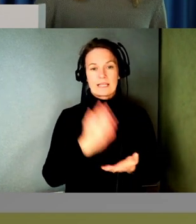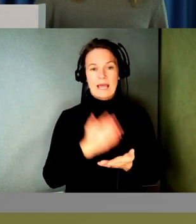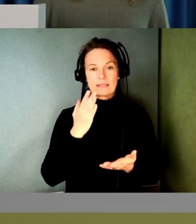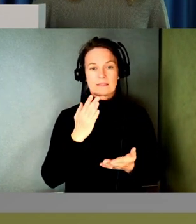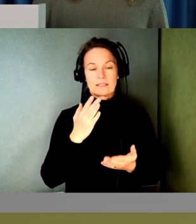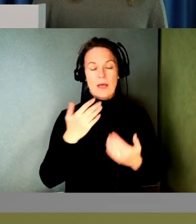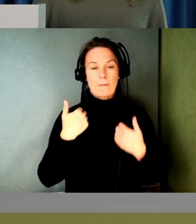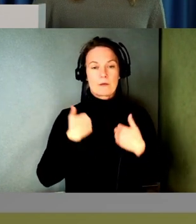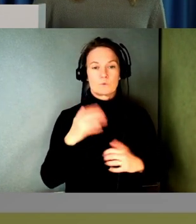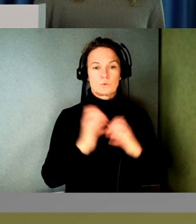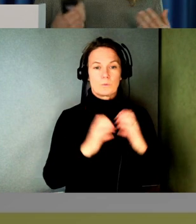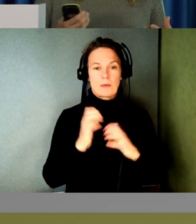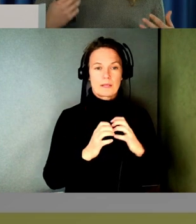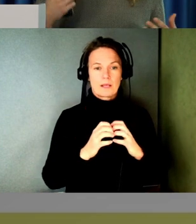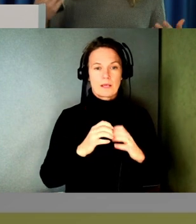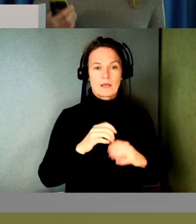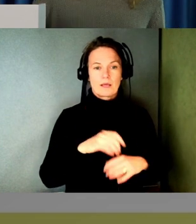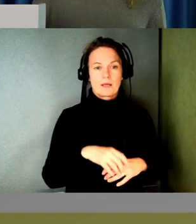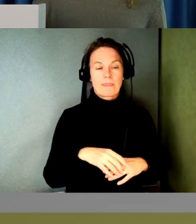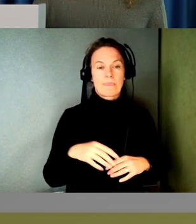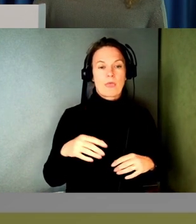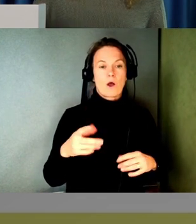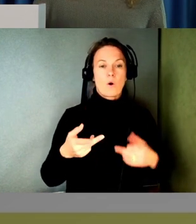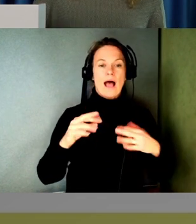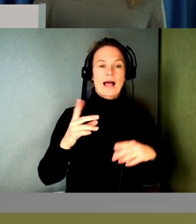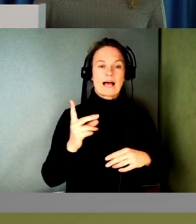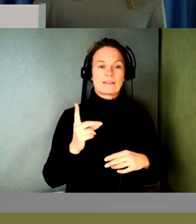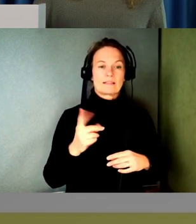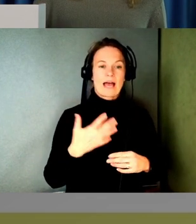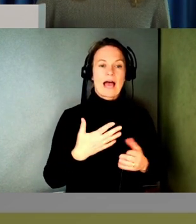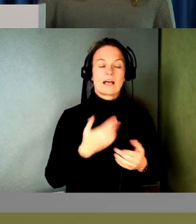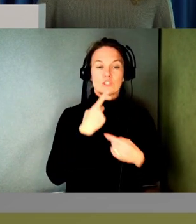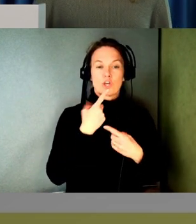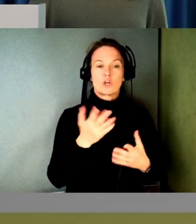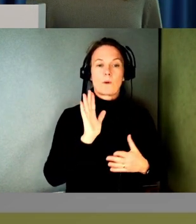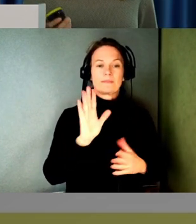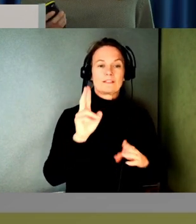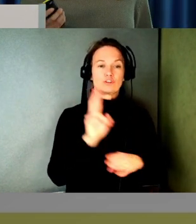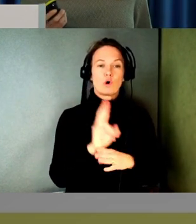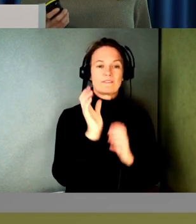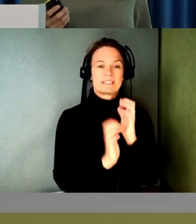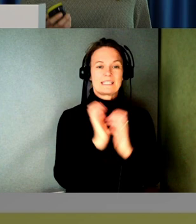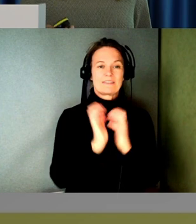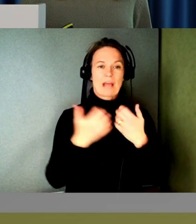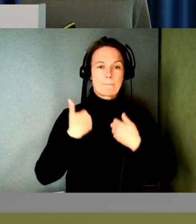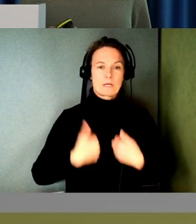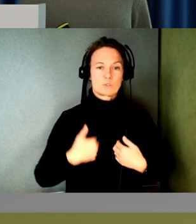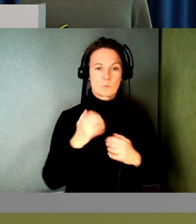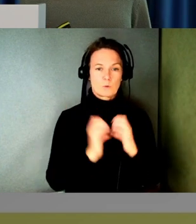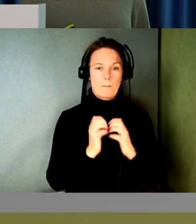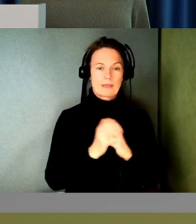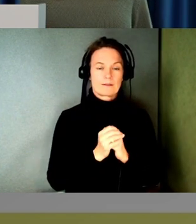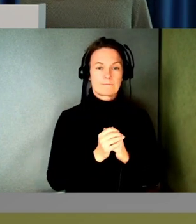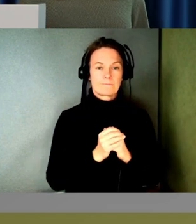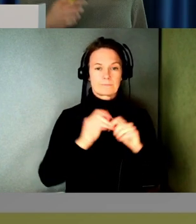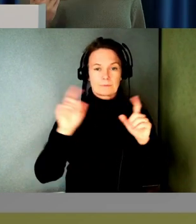12 siffriga personnummer istället då vet jag hur jag ska åtgärda det här felet eh Glöm inte heller